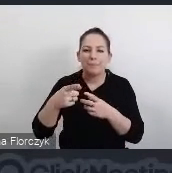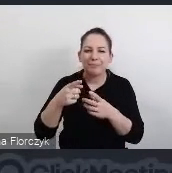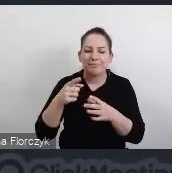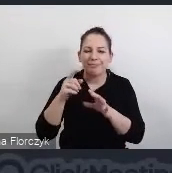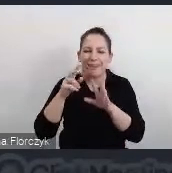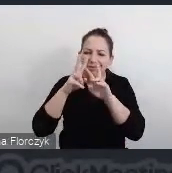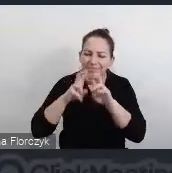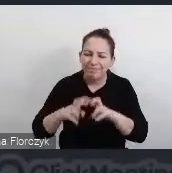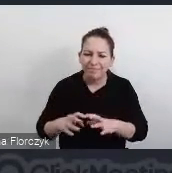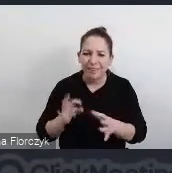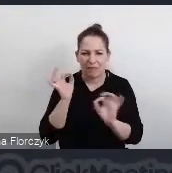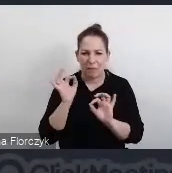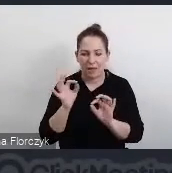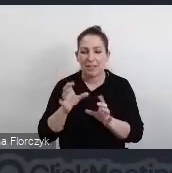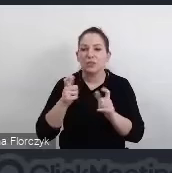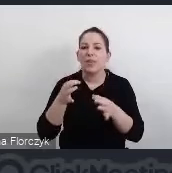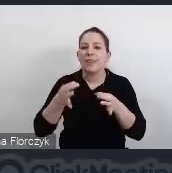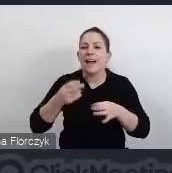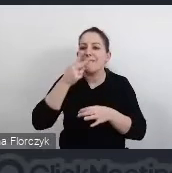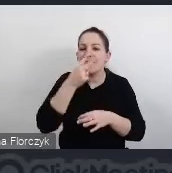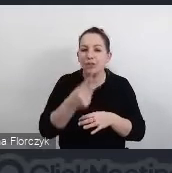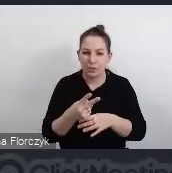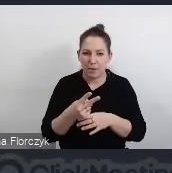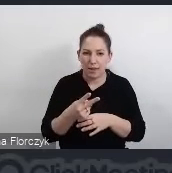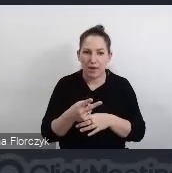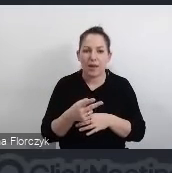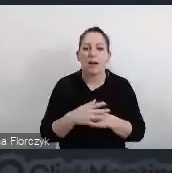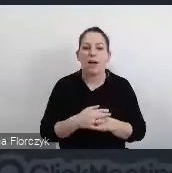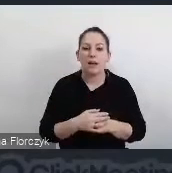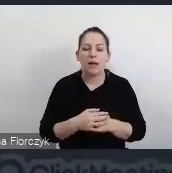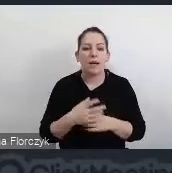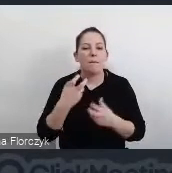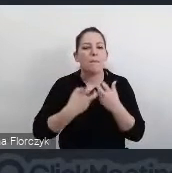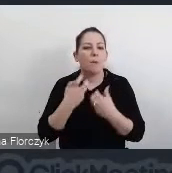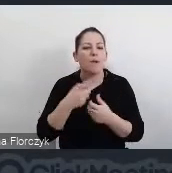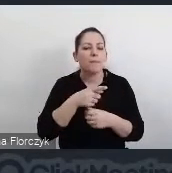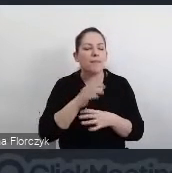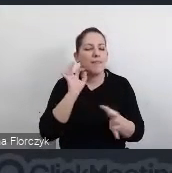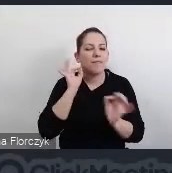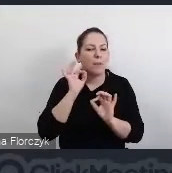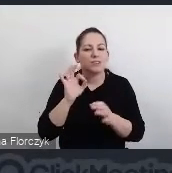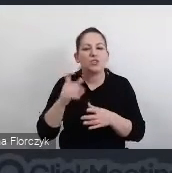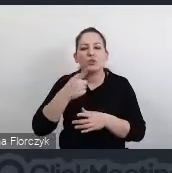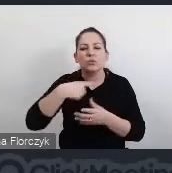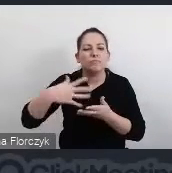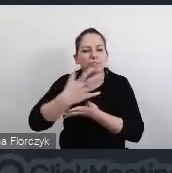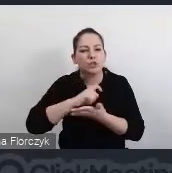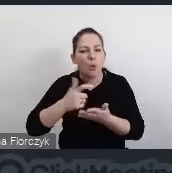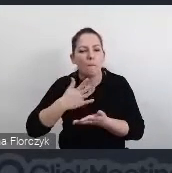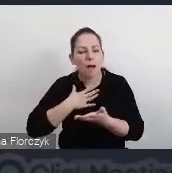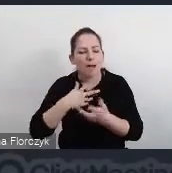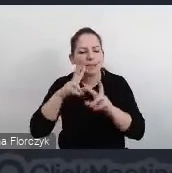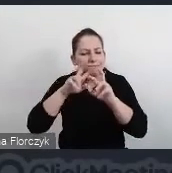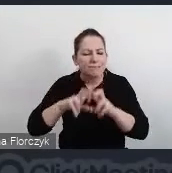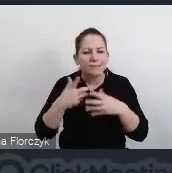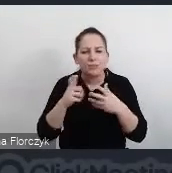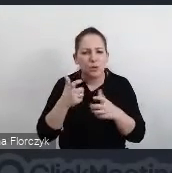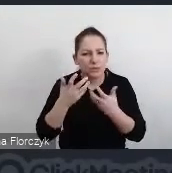a to, co my dzisiaj widzimy, gdzie leży chyba największy problem z tymi informacjami, które my posiadamy i chcielibyśmy przetwarzać,